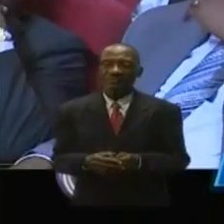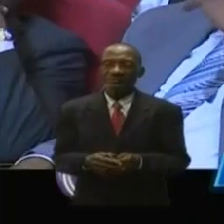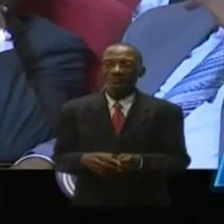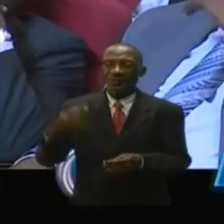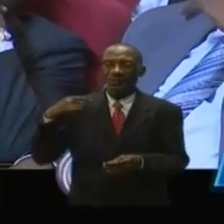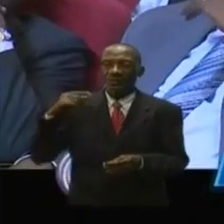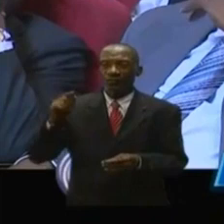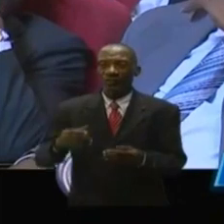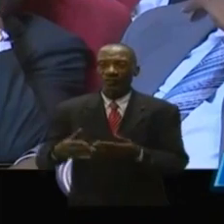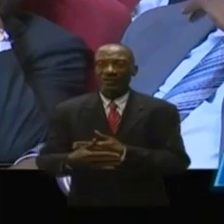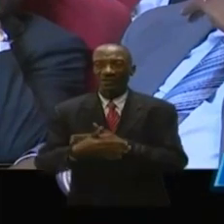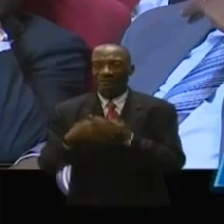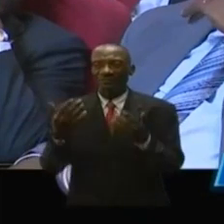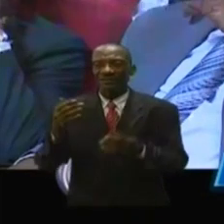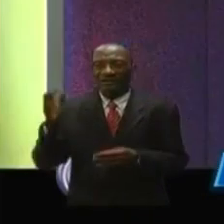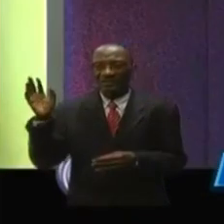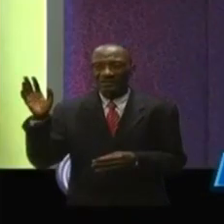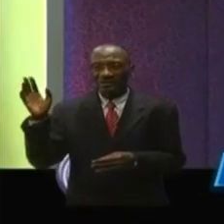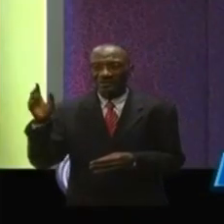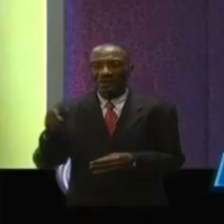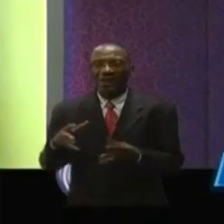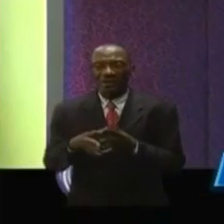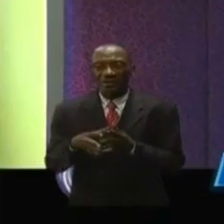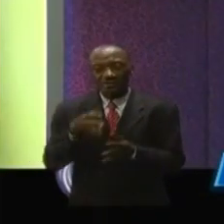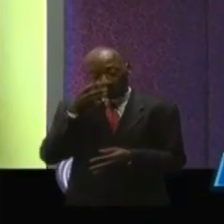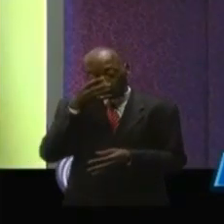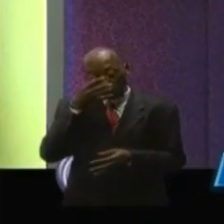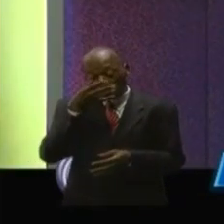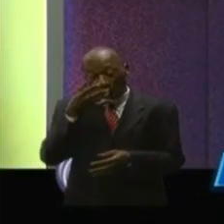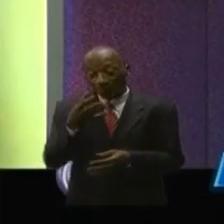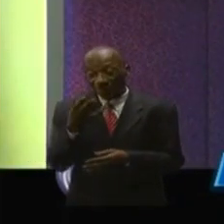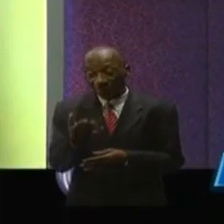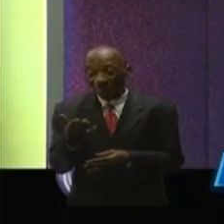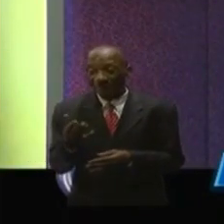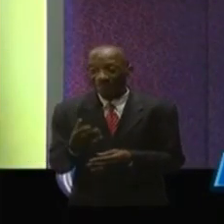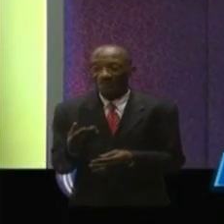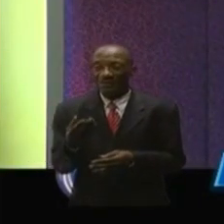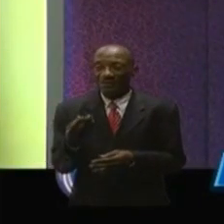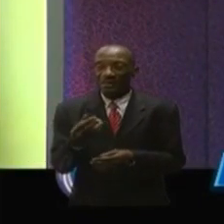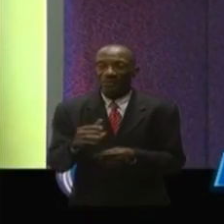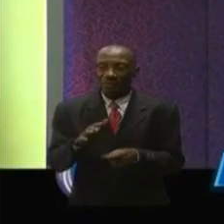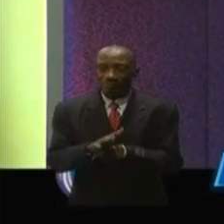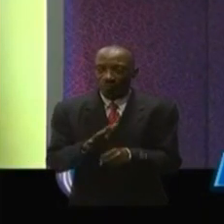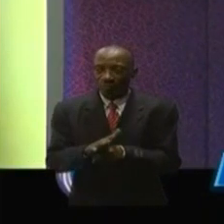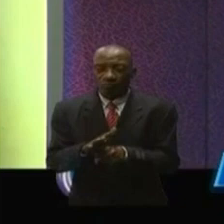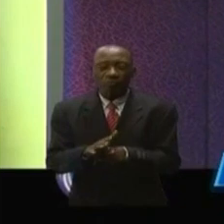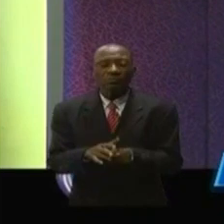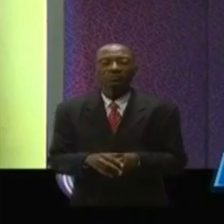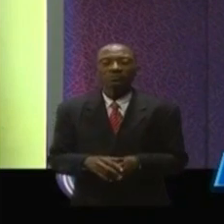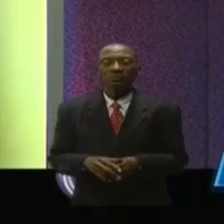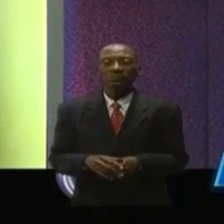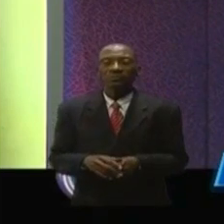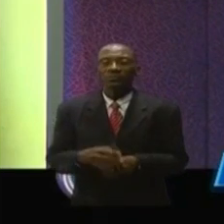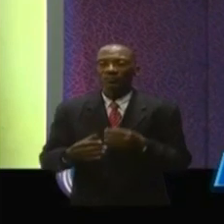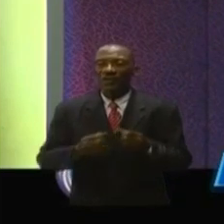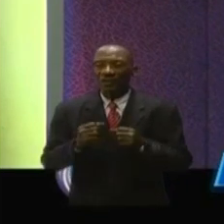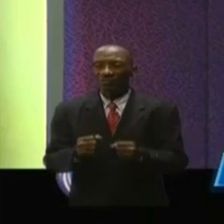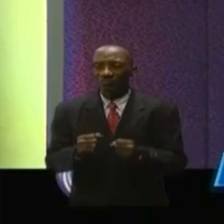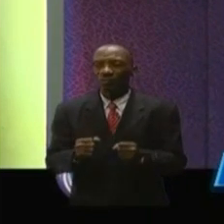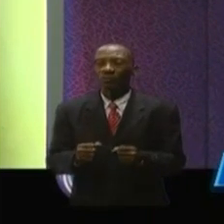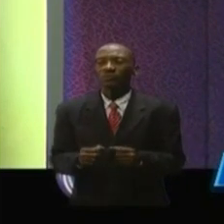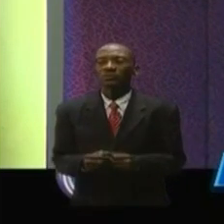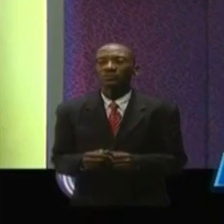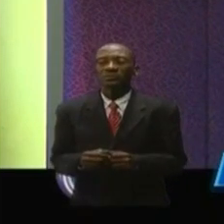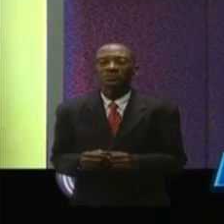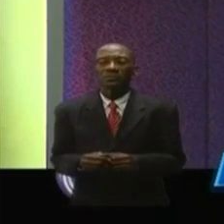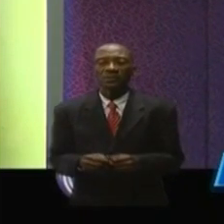les 600 000 dollars qui sont mobilisés pour contribuer au niveau de la province à ces efforts. Et nous savons que chacun des gouvernants